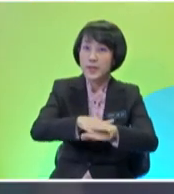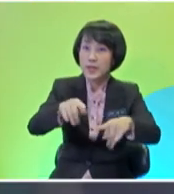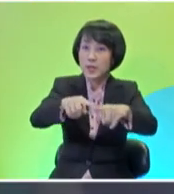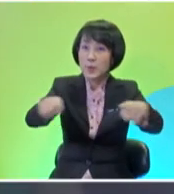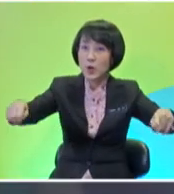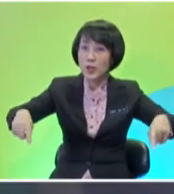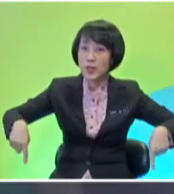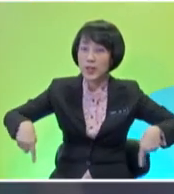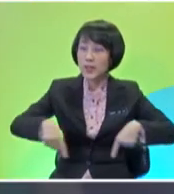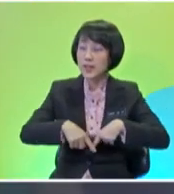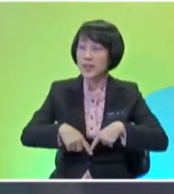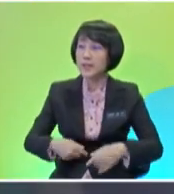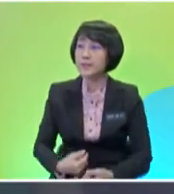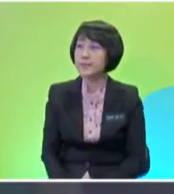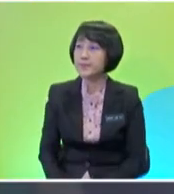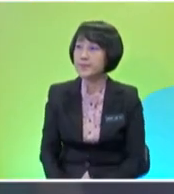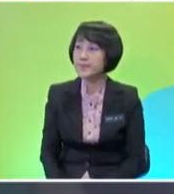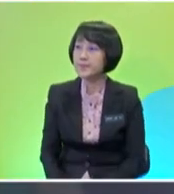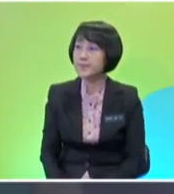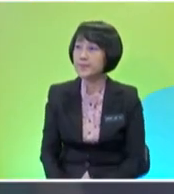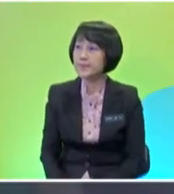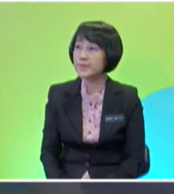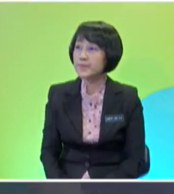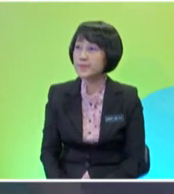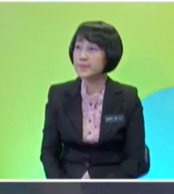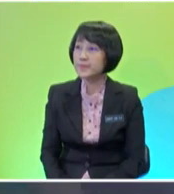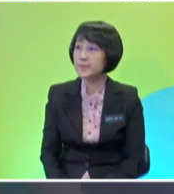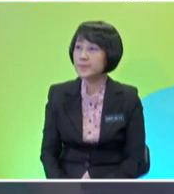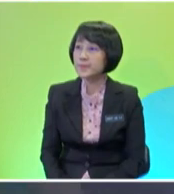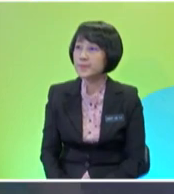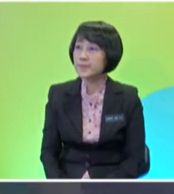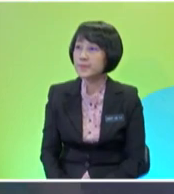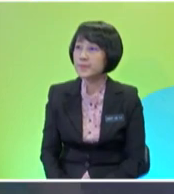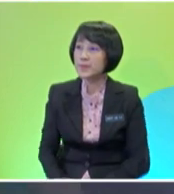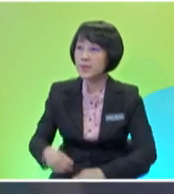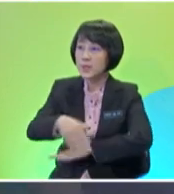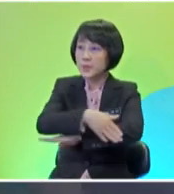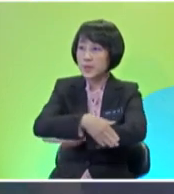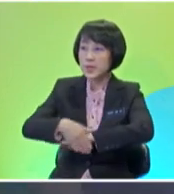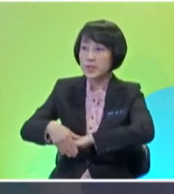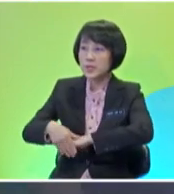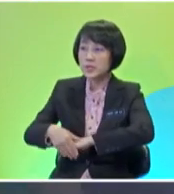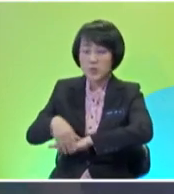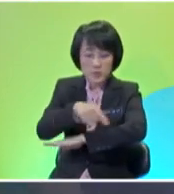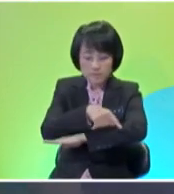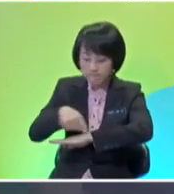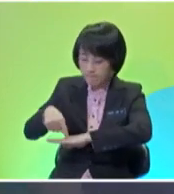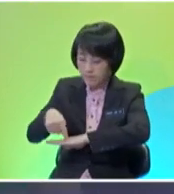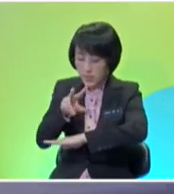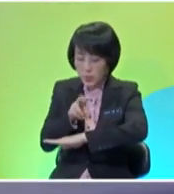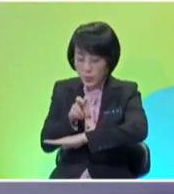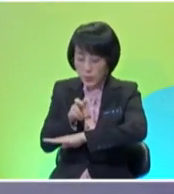Okey, katalah di sini 21. Okey. Okey, dan tandakan, okey, katalah bahagian tepi tu ialah 20. Okey, 20 kita tandalah di sini